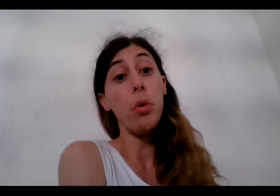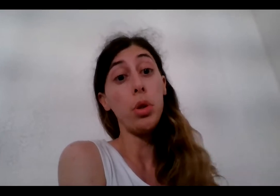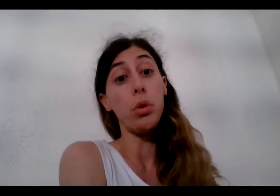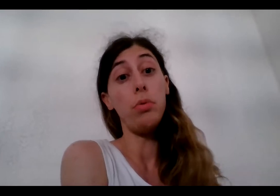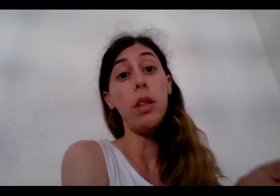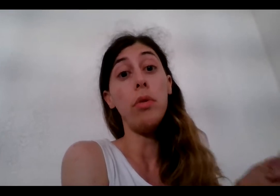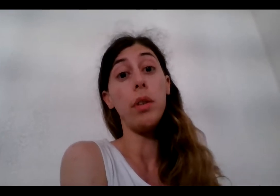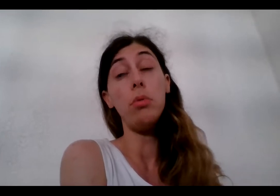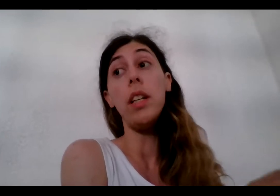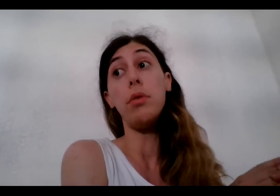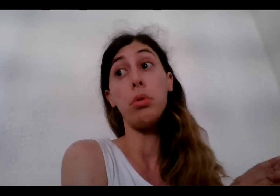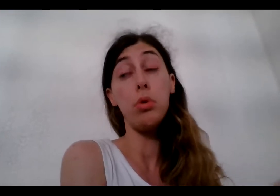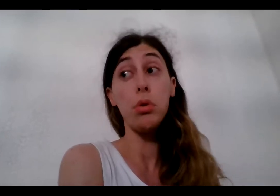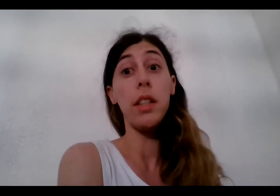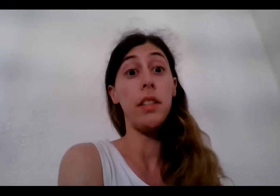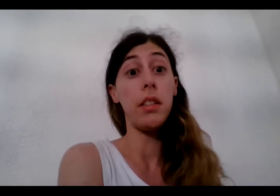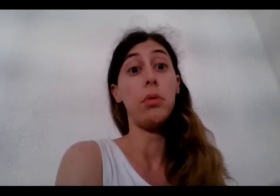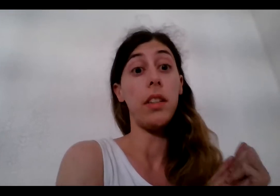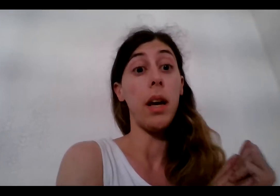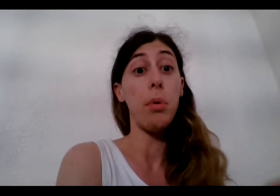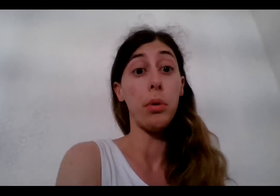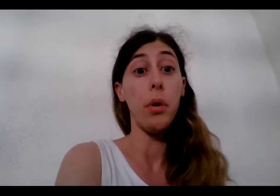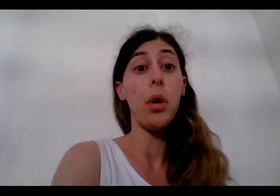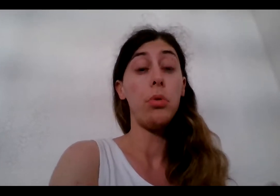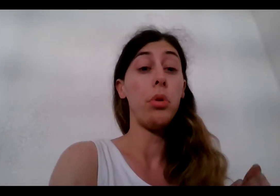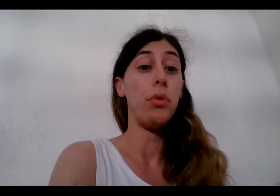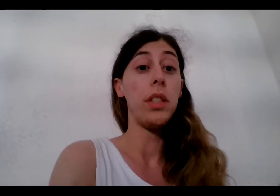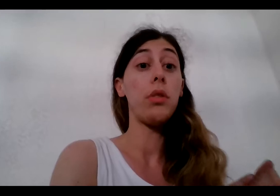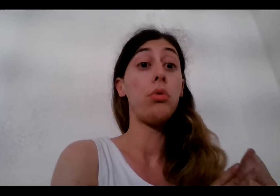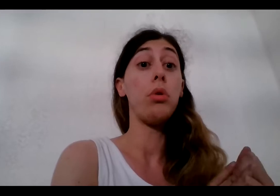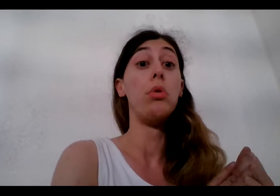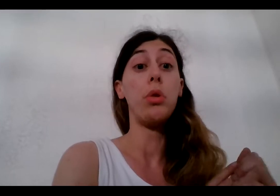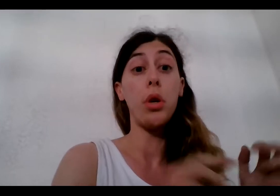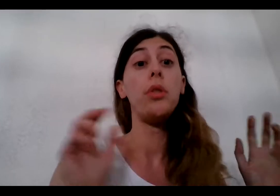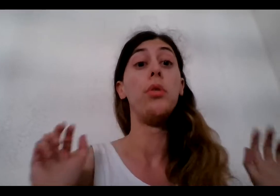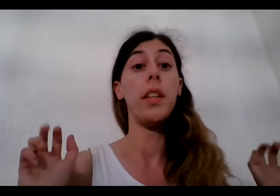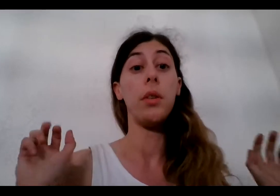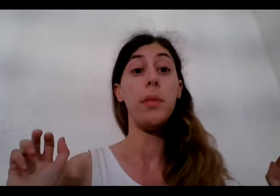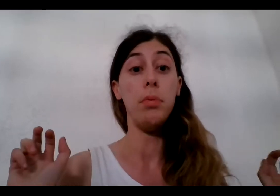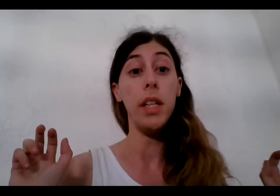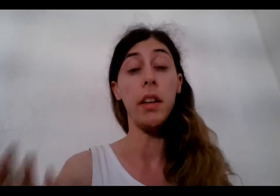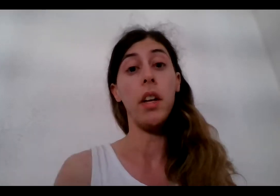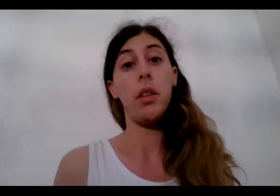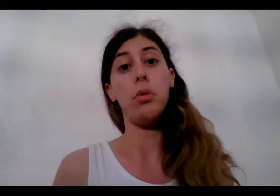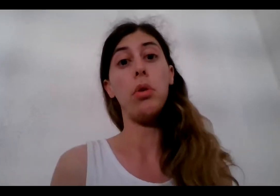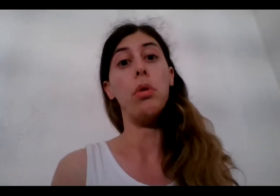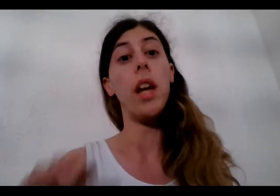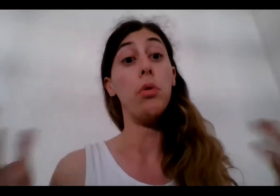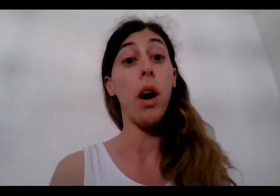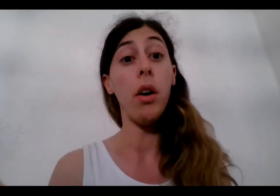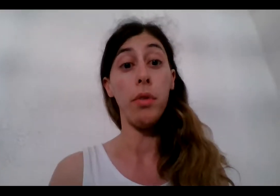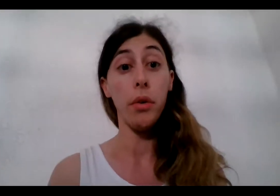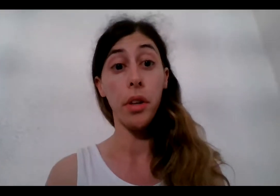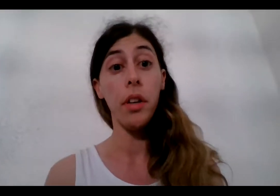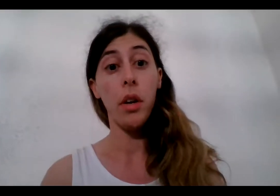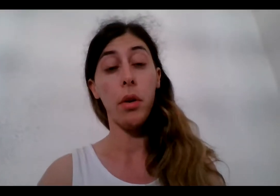Mais aujourd'hui, le verrou, il est surtout juridique. Donc, c'est important de revenir sur le code de la santé publique, donc la